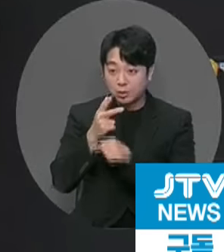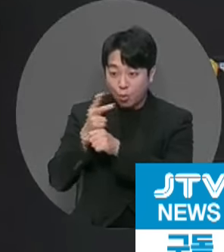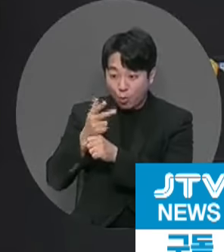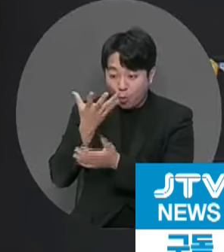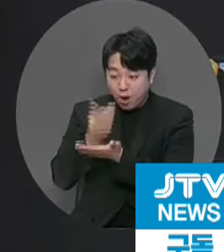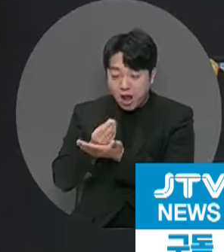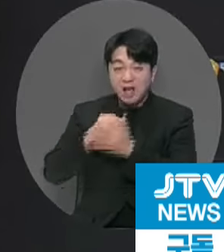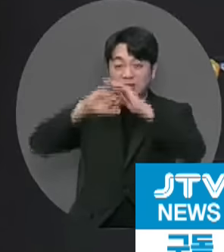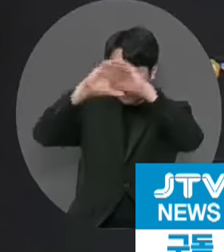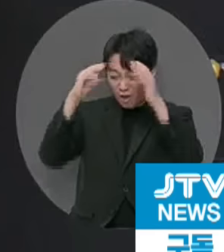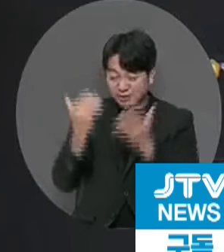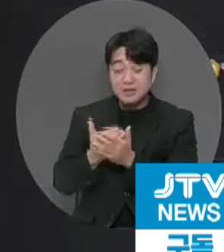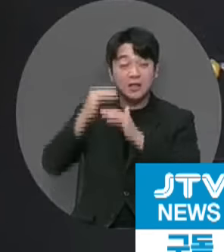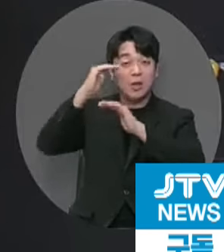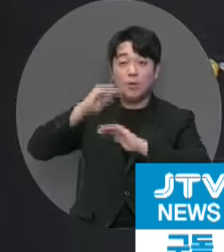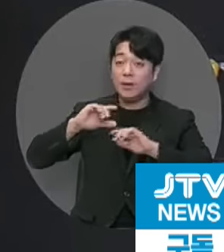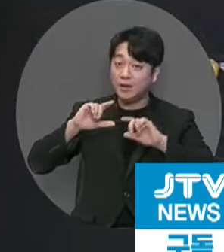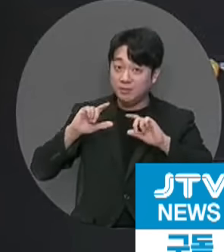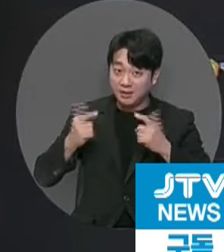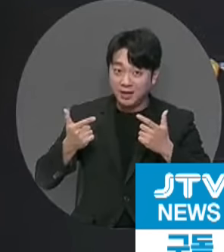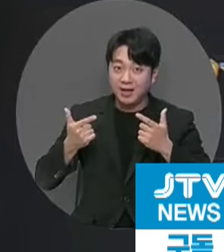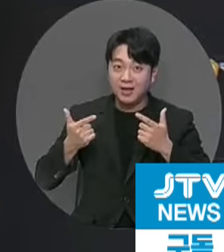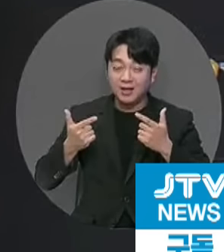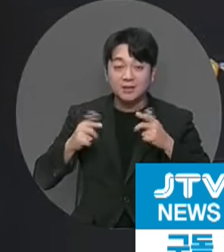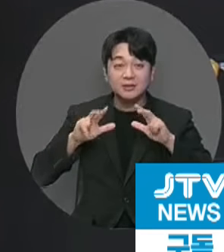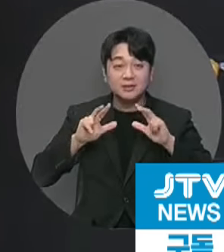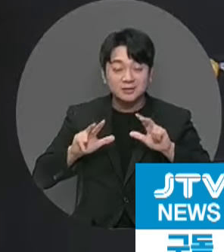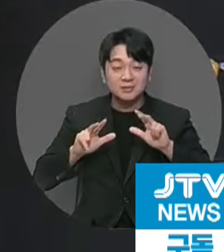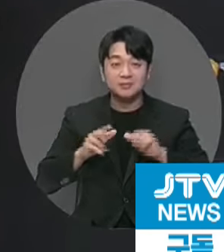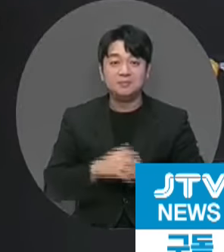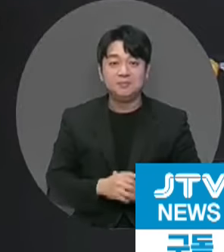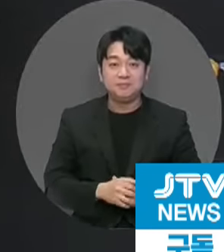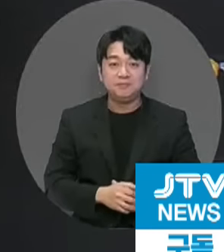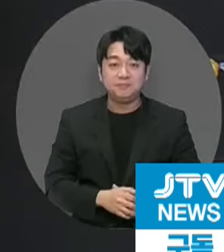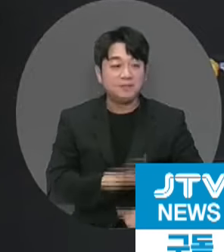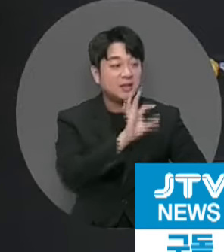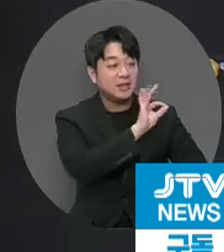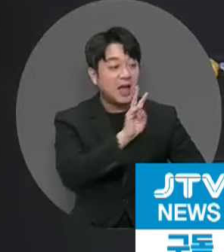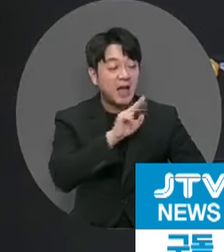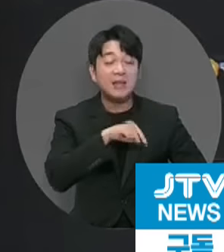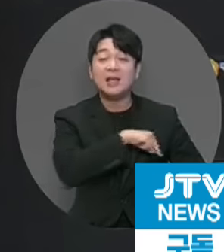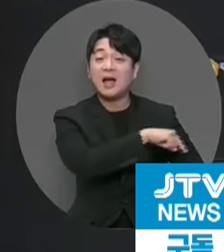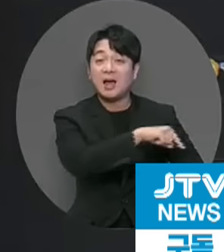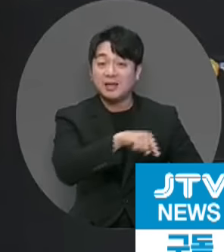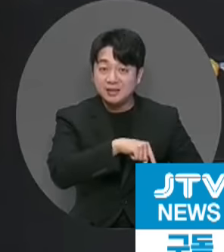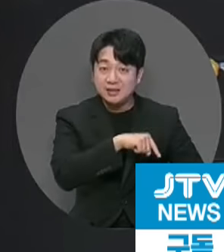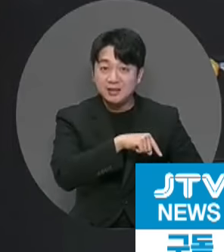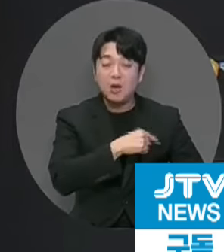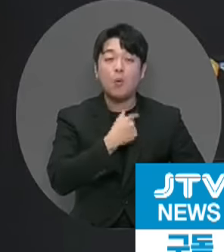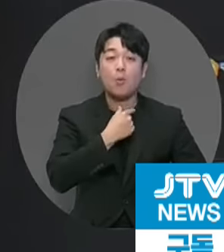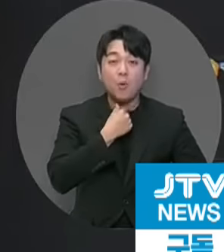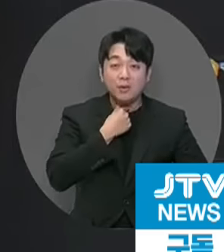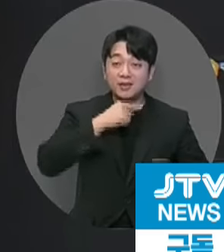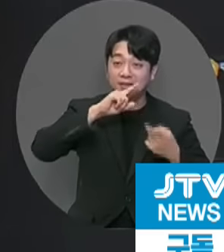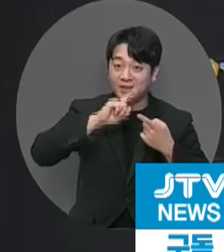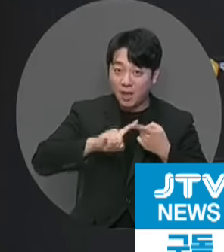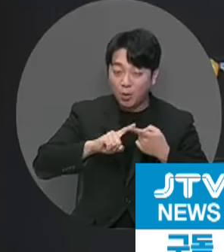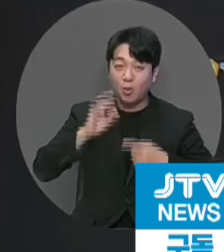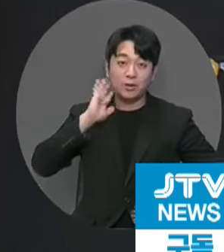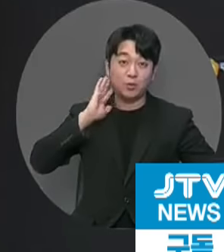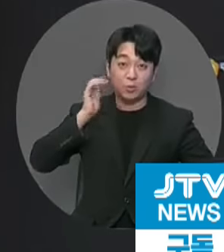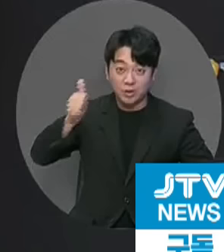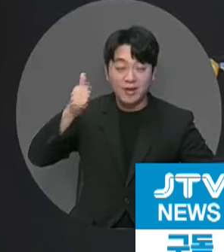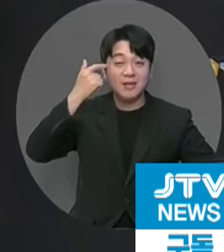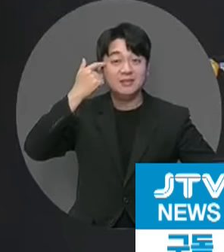그 해당 부분 후보자가 주장하는 바 여당 질문 바로 다음에 야당 질문을 했다고 박정훈 위원